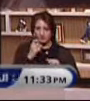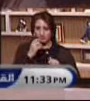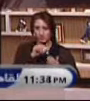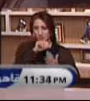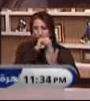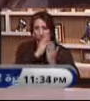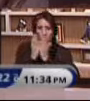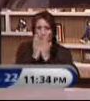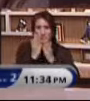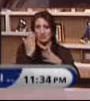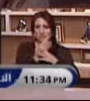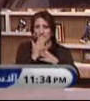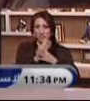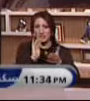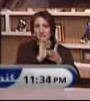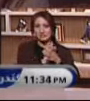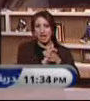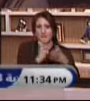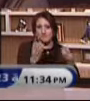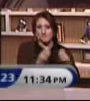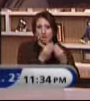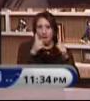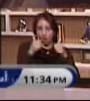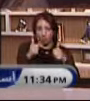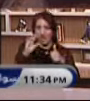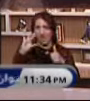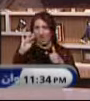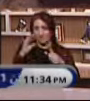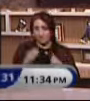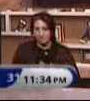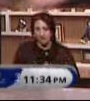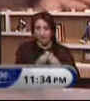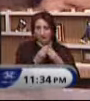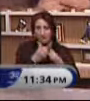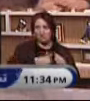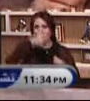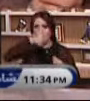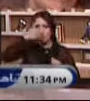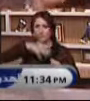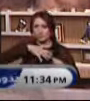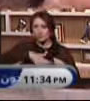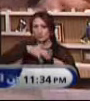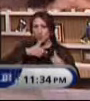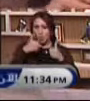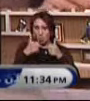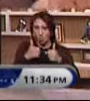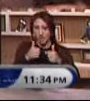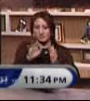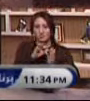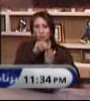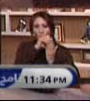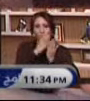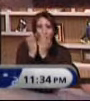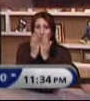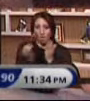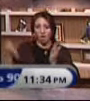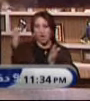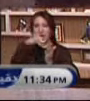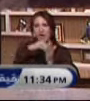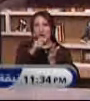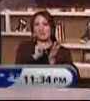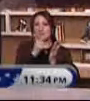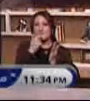الله وكلبهم باسط ذراعيه بالوصيد وابو طالب صاحب السفله من امثال ابي جهل وابي لهب فختم له بالسوء.